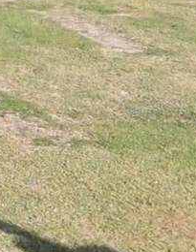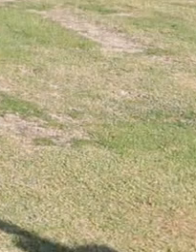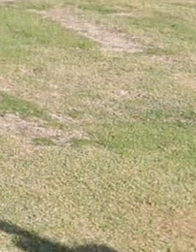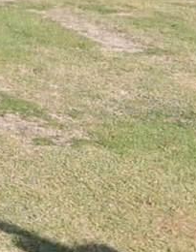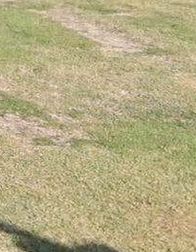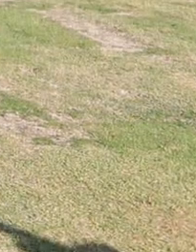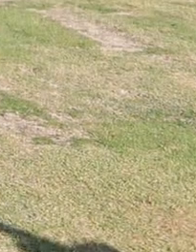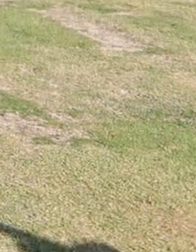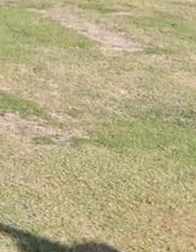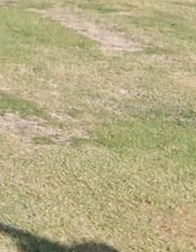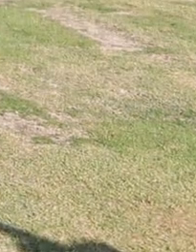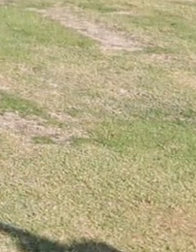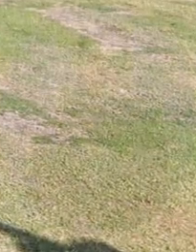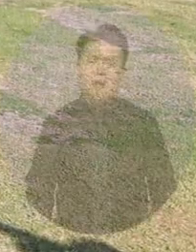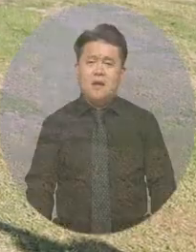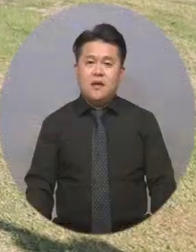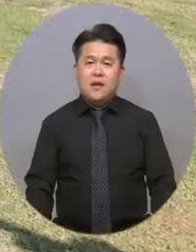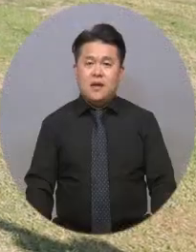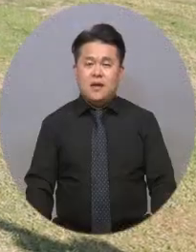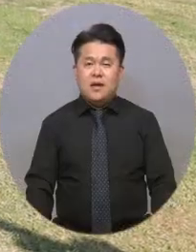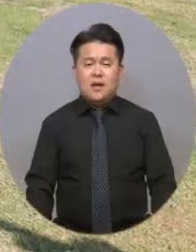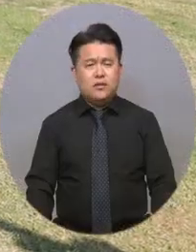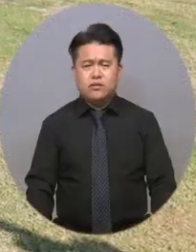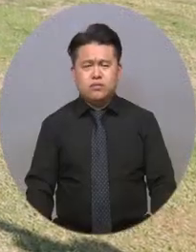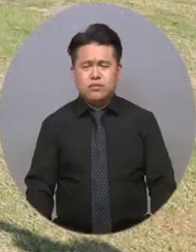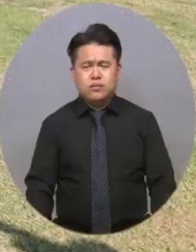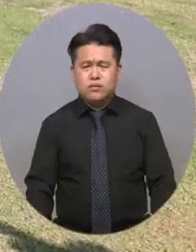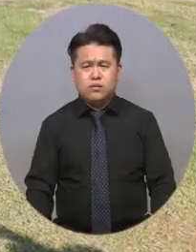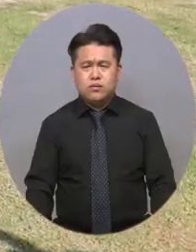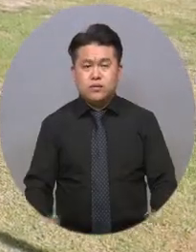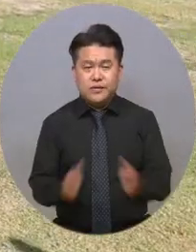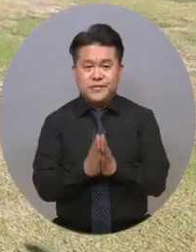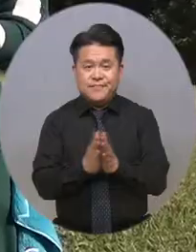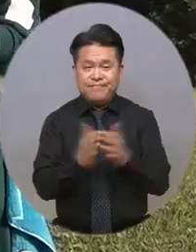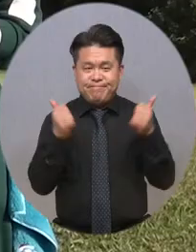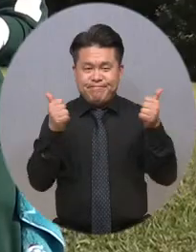아, 너무 좋아. 네? 그건 너무 싫어. 네, 알겠습니다.